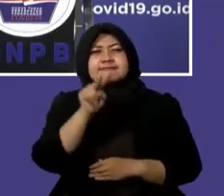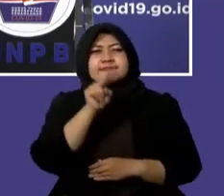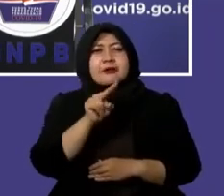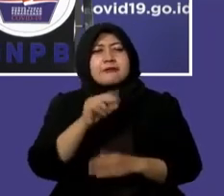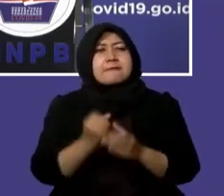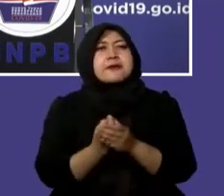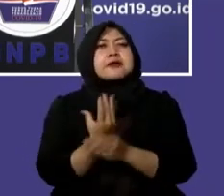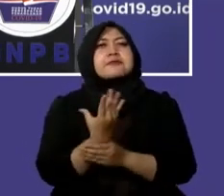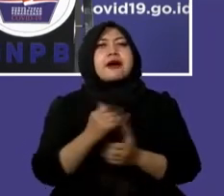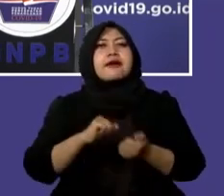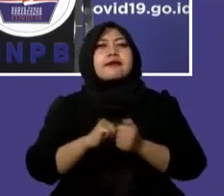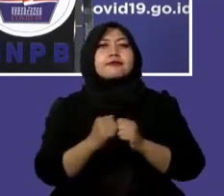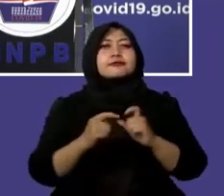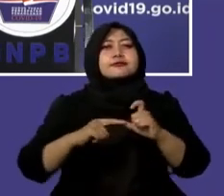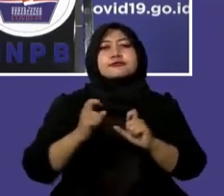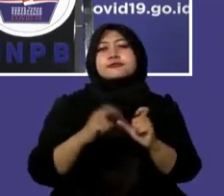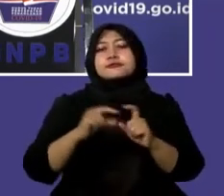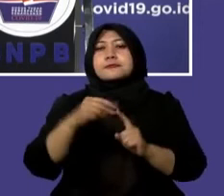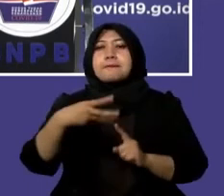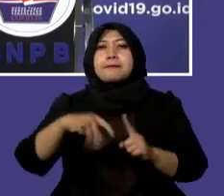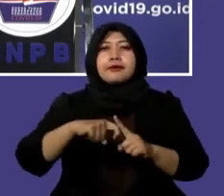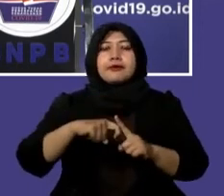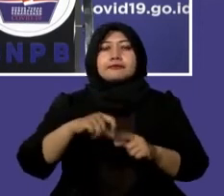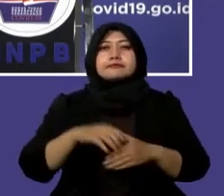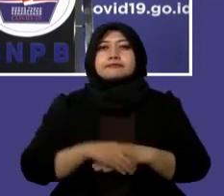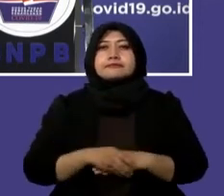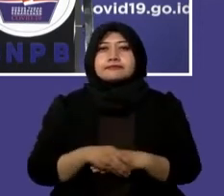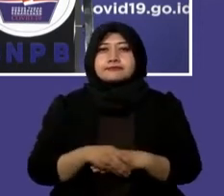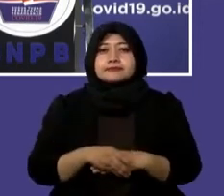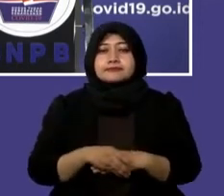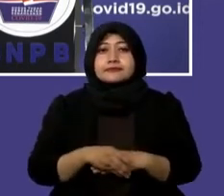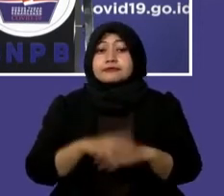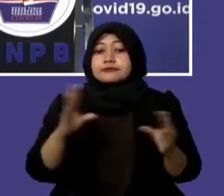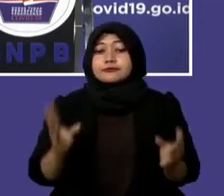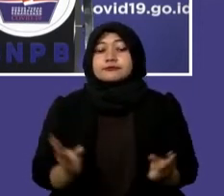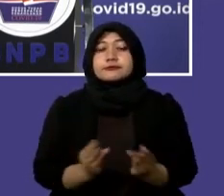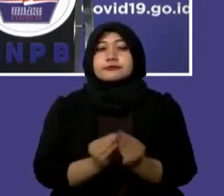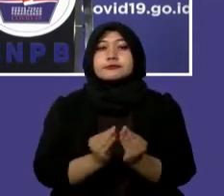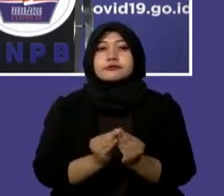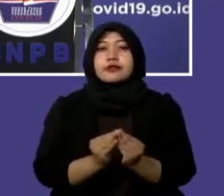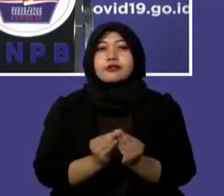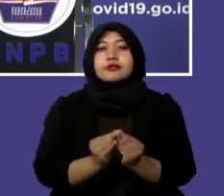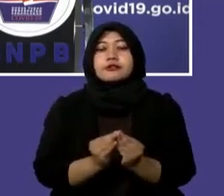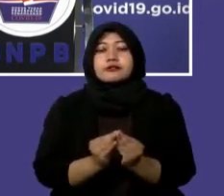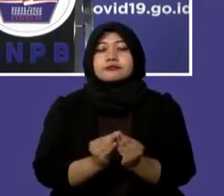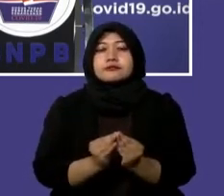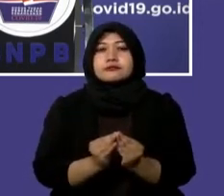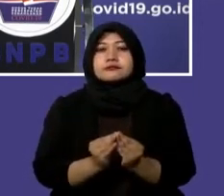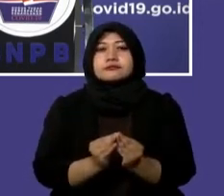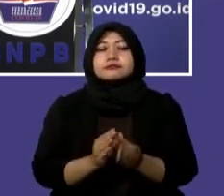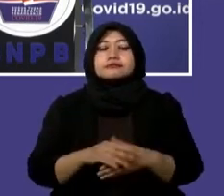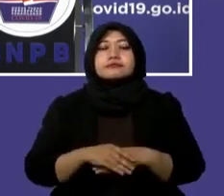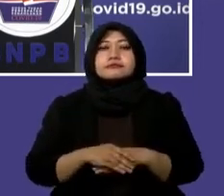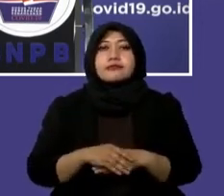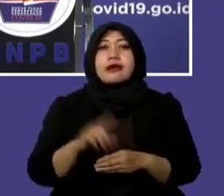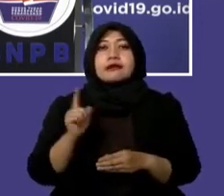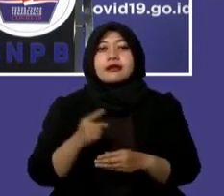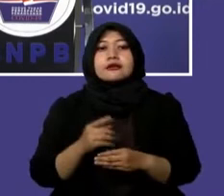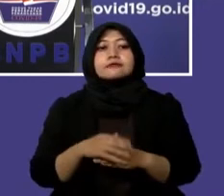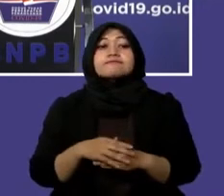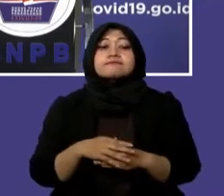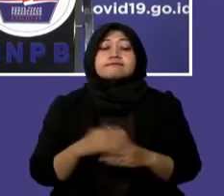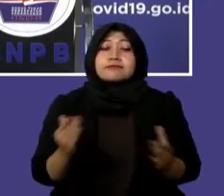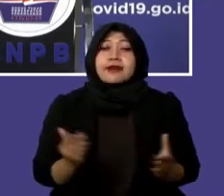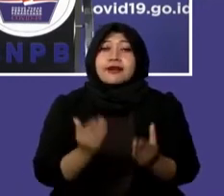terhadap perkembangan kasus suspek ini. Saudara-saudara, secara keseluruhan gambaran-gambaran dari